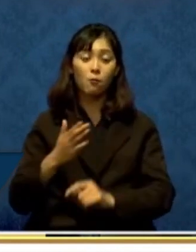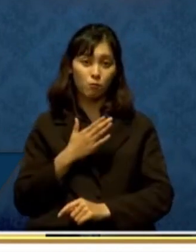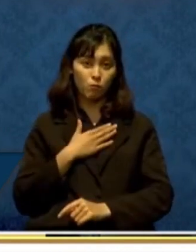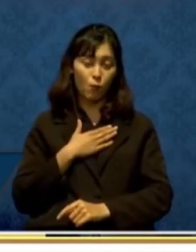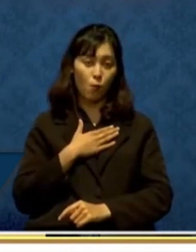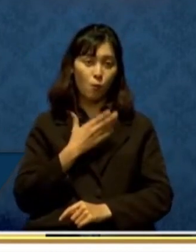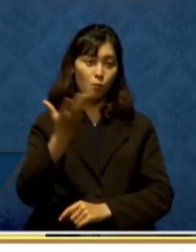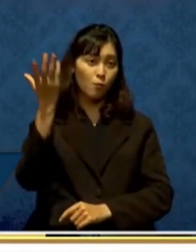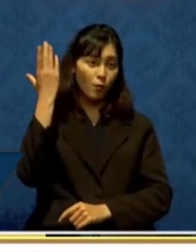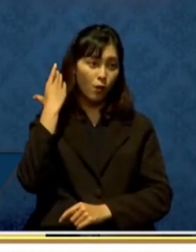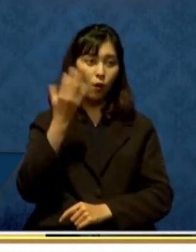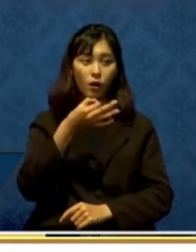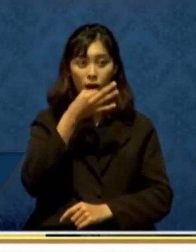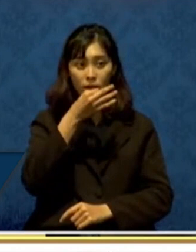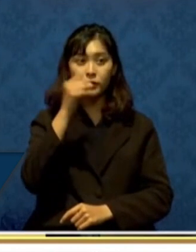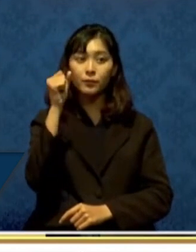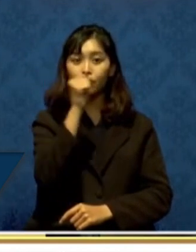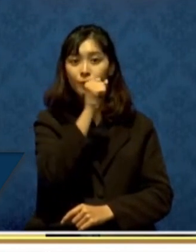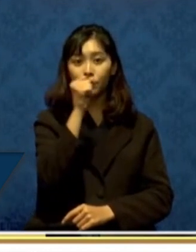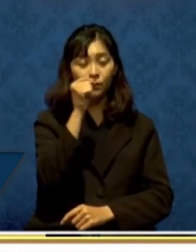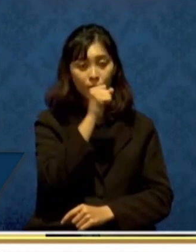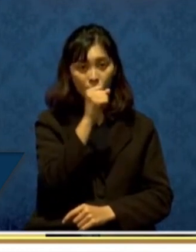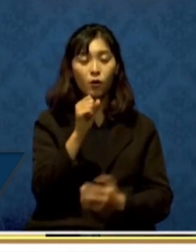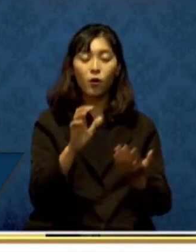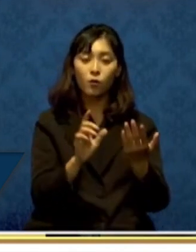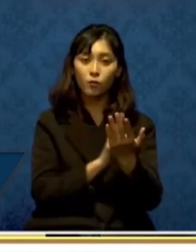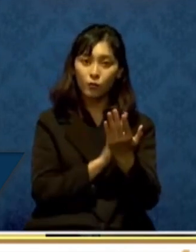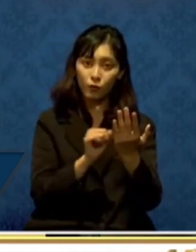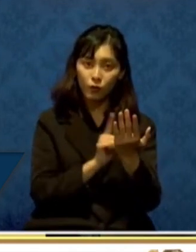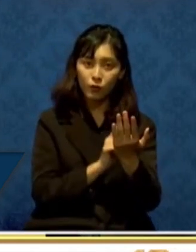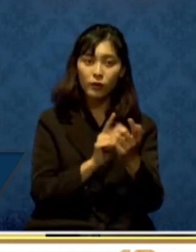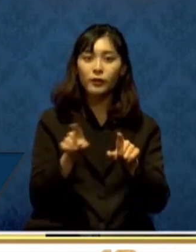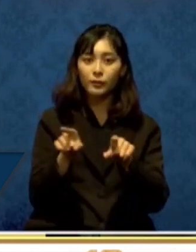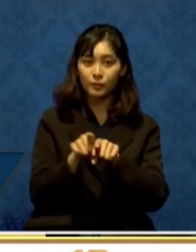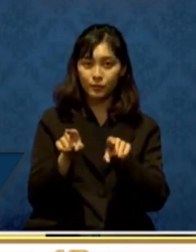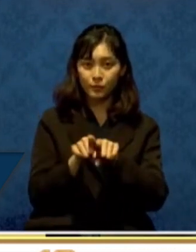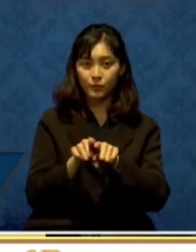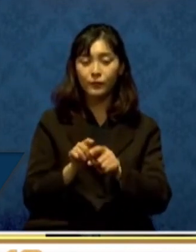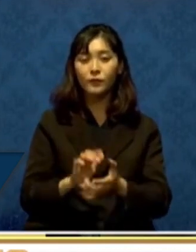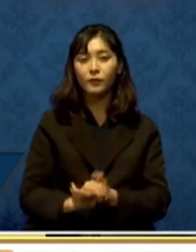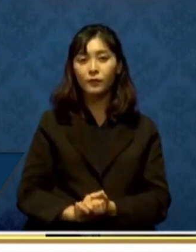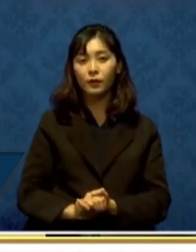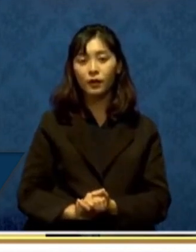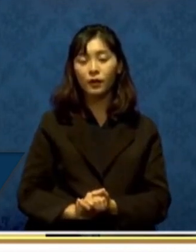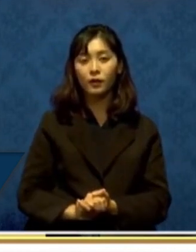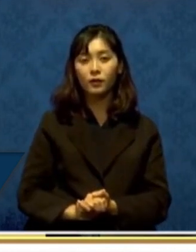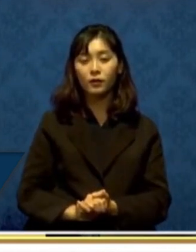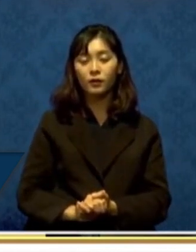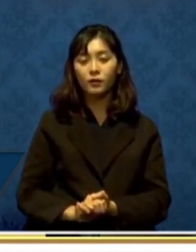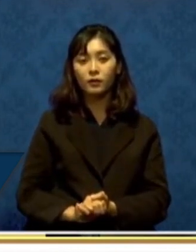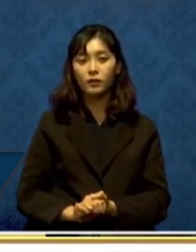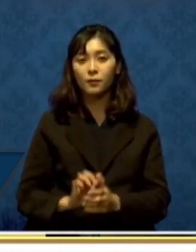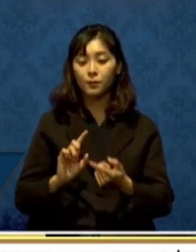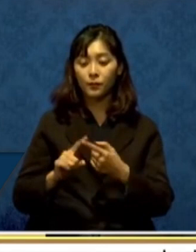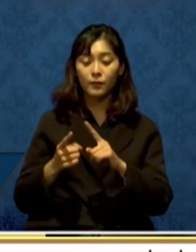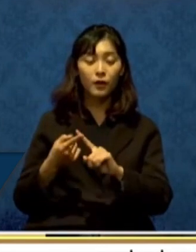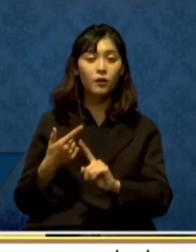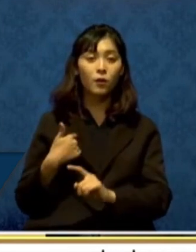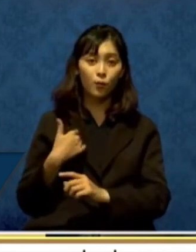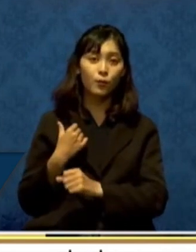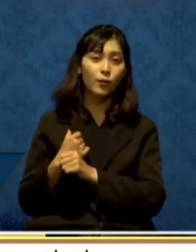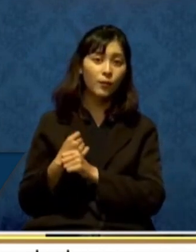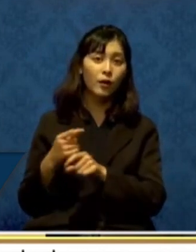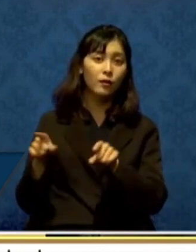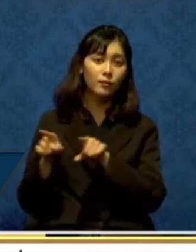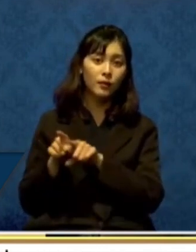ที่เคยทำงานกลางคืนและมีเพื่อนหลากหลายอาชีพที่ทำงานกลางคืนเรื่องที่เราจะไม่พูดถึงไม่ได้เลยคือเ